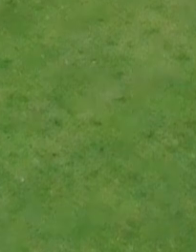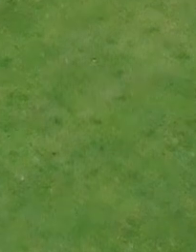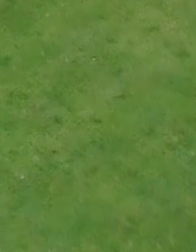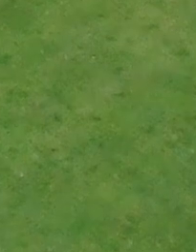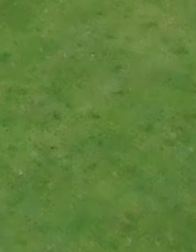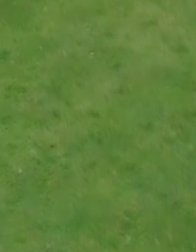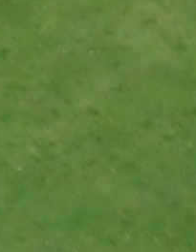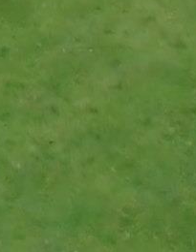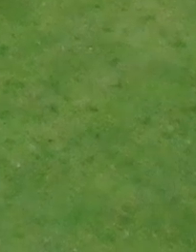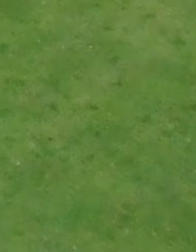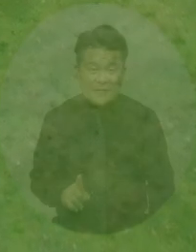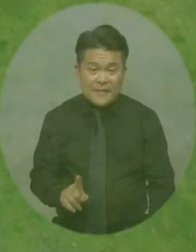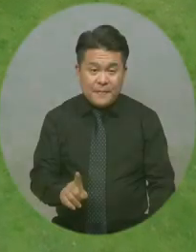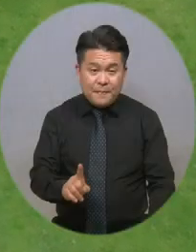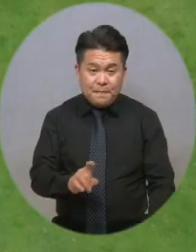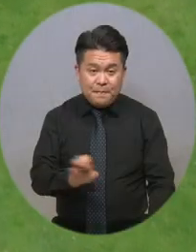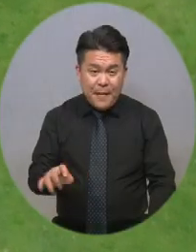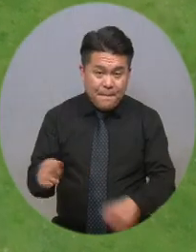연아 씨의 팟팟